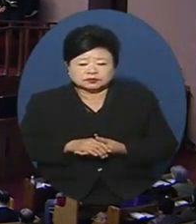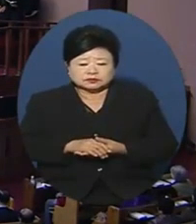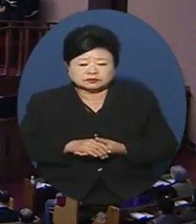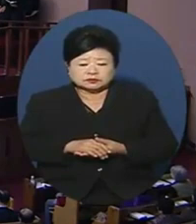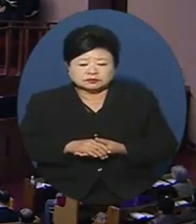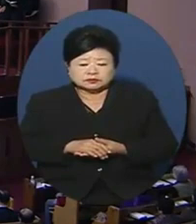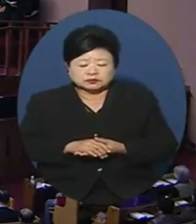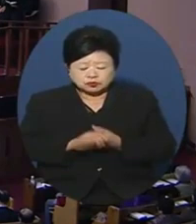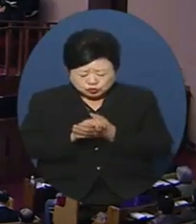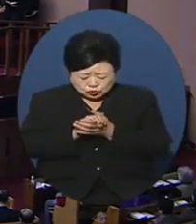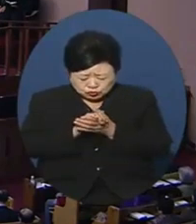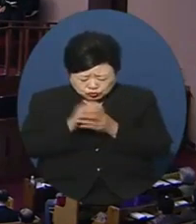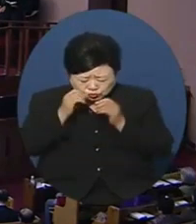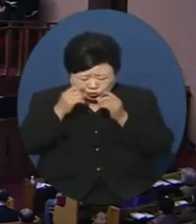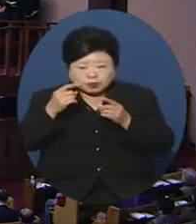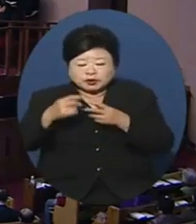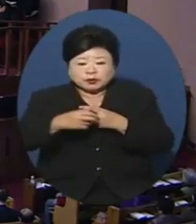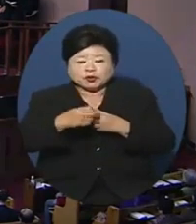깜빡한 것이